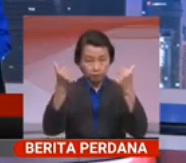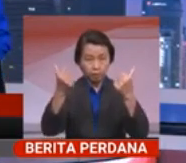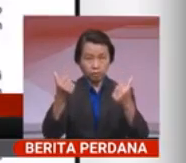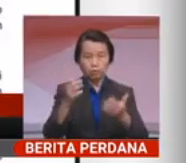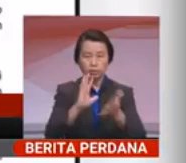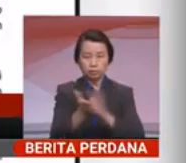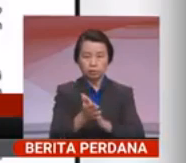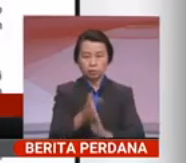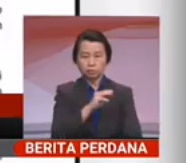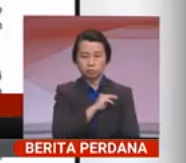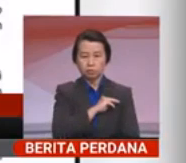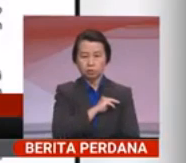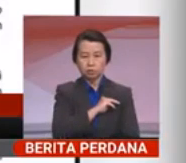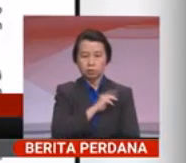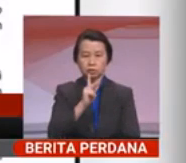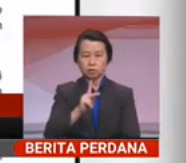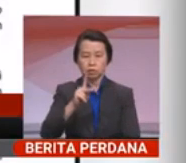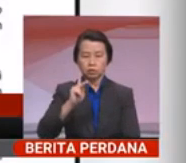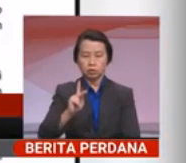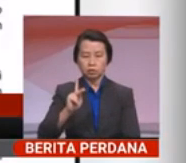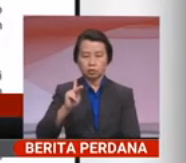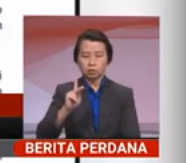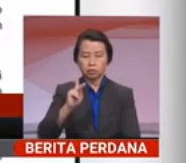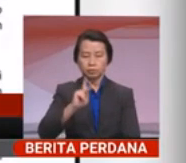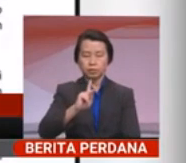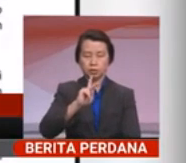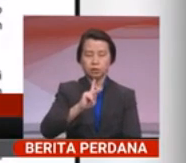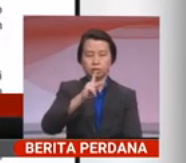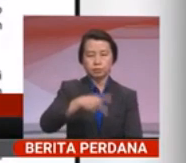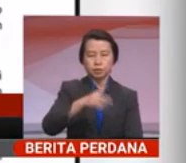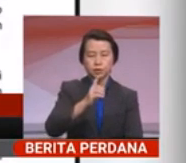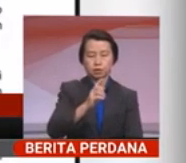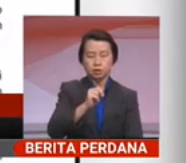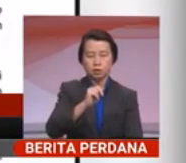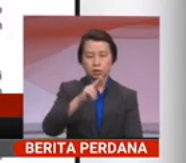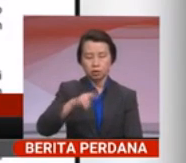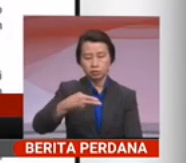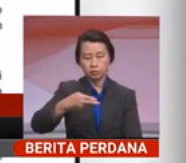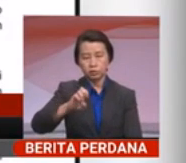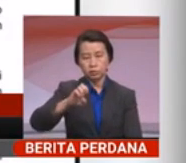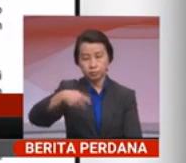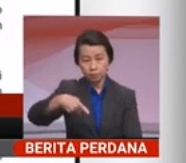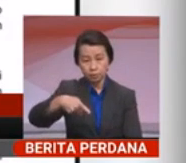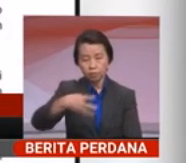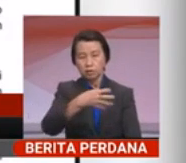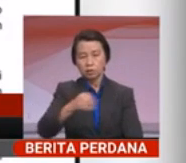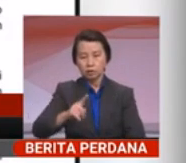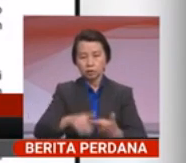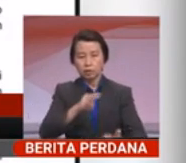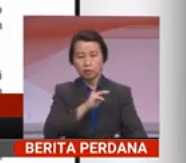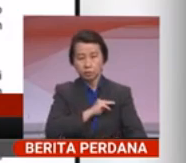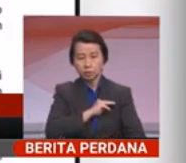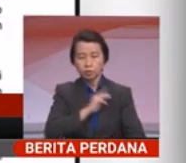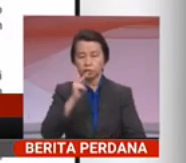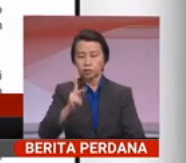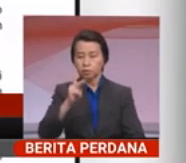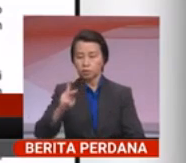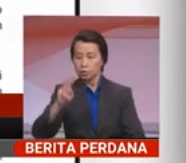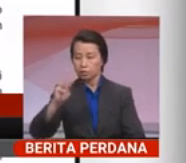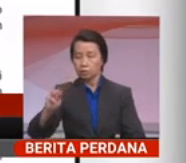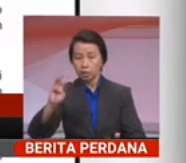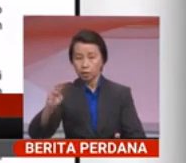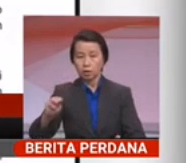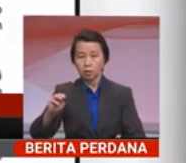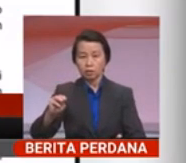itu, Menteri Perdagangan Dalam Negeri dan Hal Ehwal Pengguna Dato' Alexander Nantalingi serta Menteri Komunikasi dan